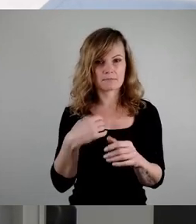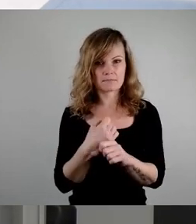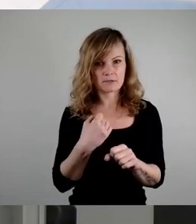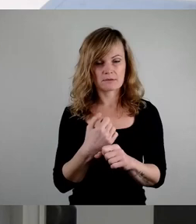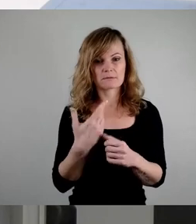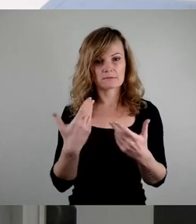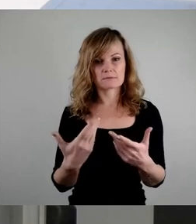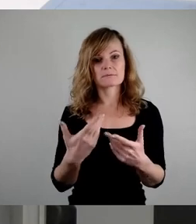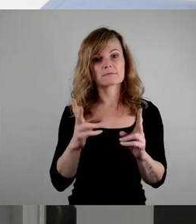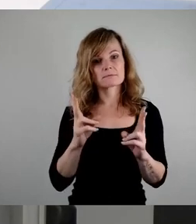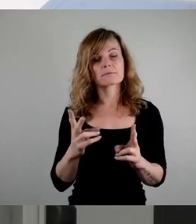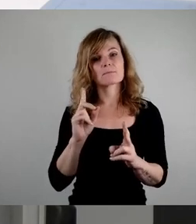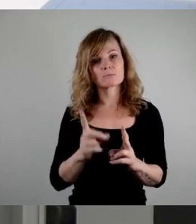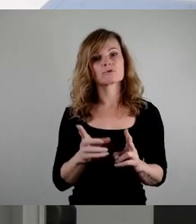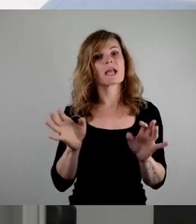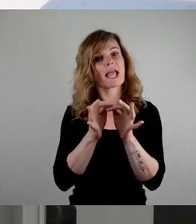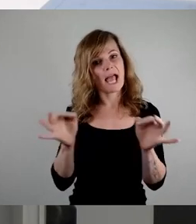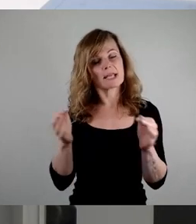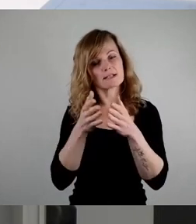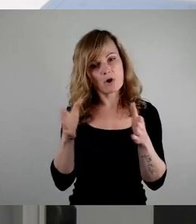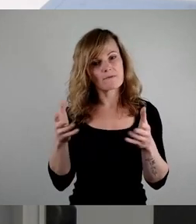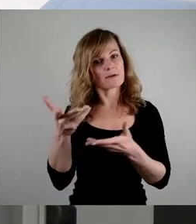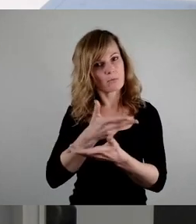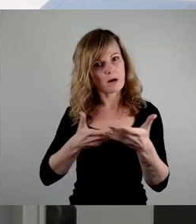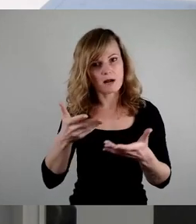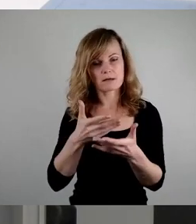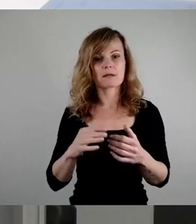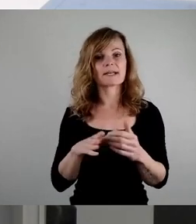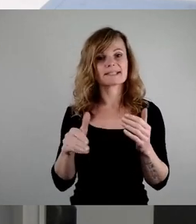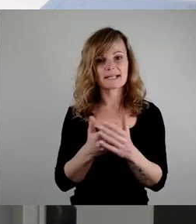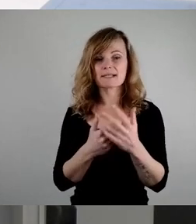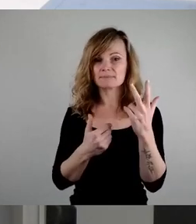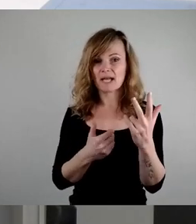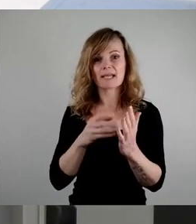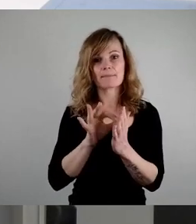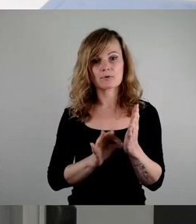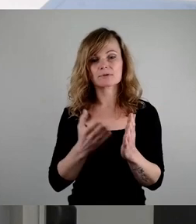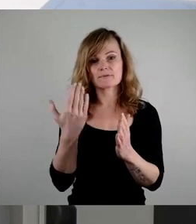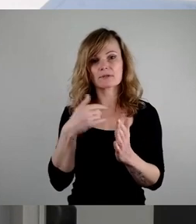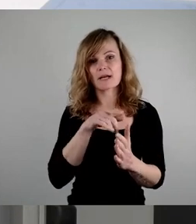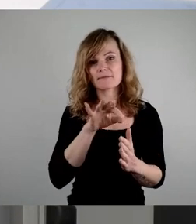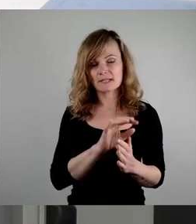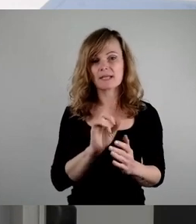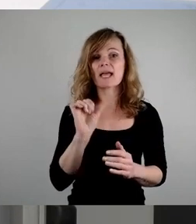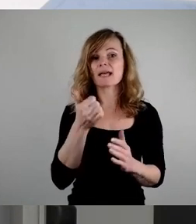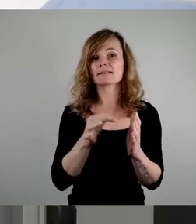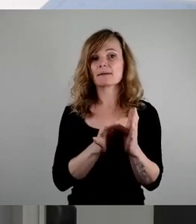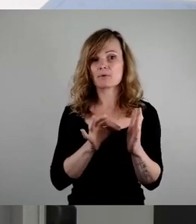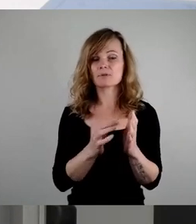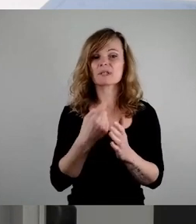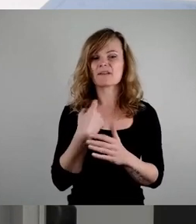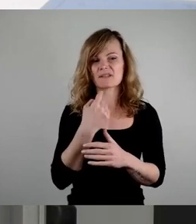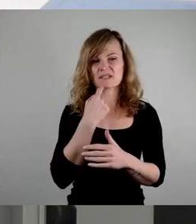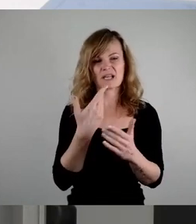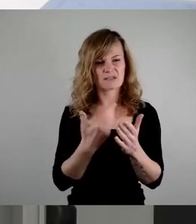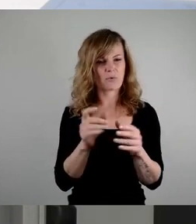macht. Deswegen gibt es diese drei Punkte von der AfD in Antrag. Das erste ist natürlich, dass wir missbilligen die Art und